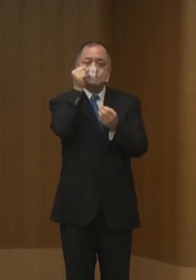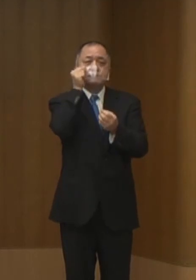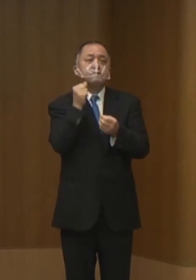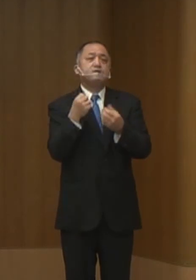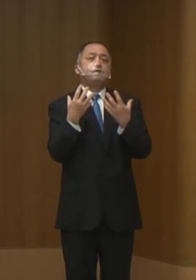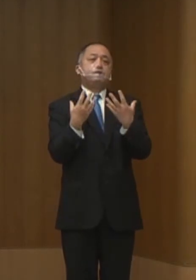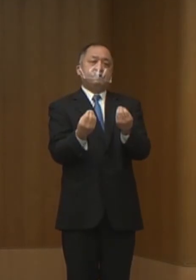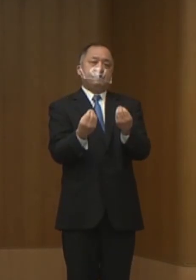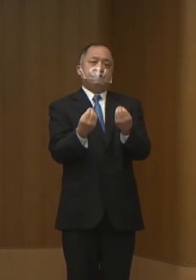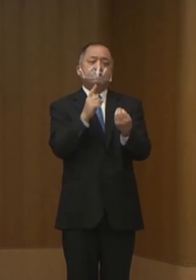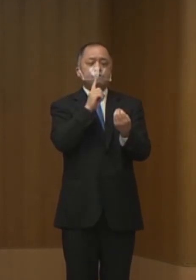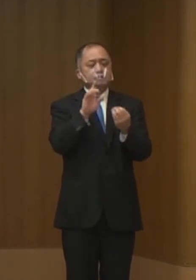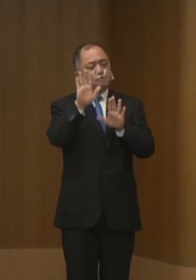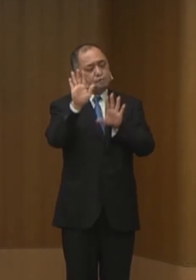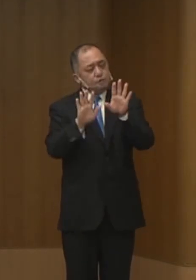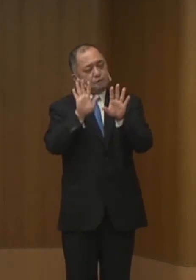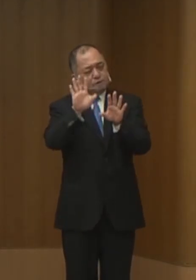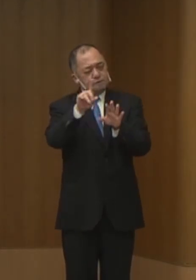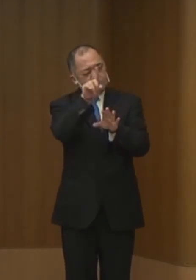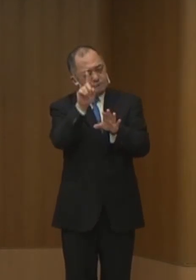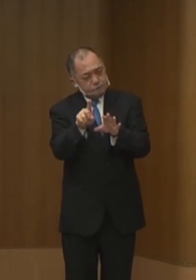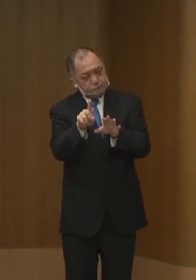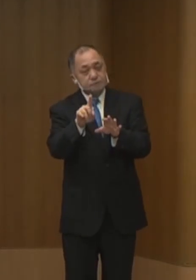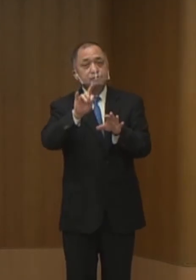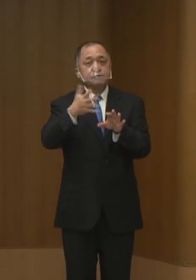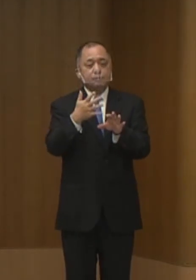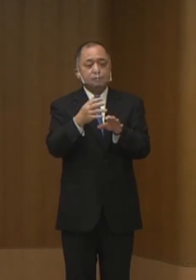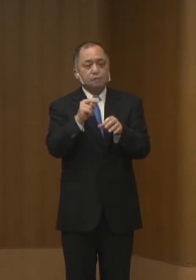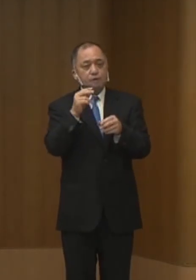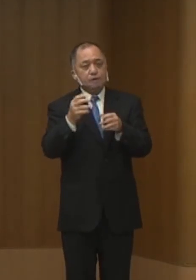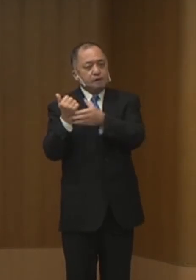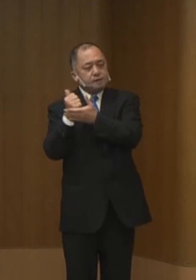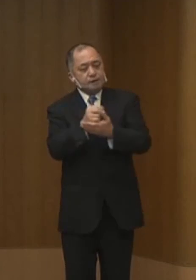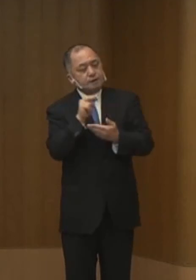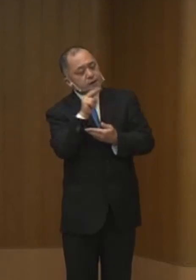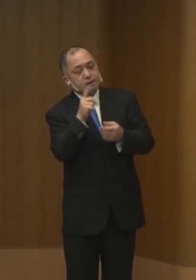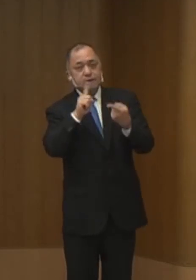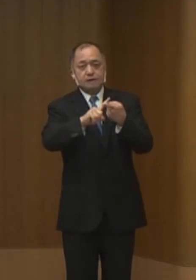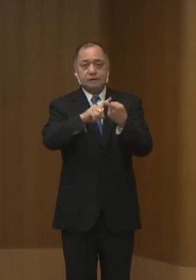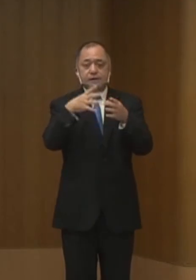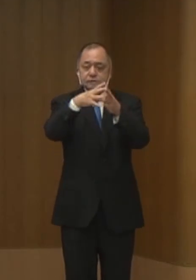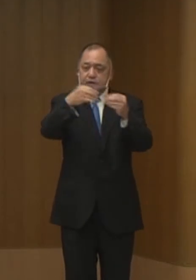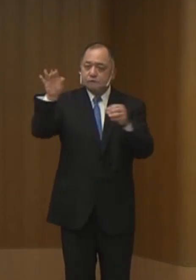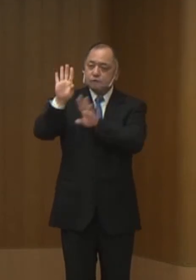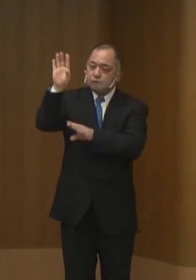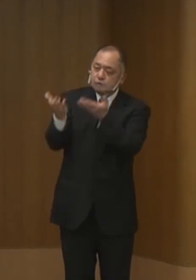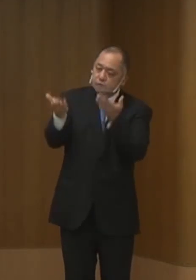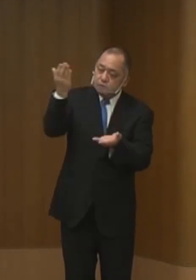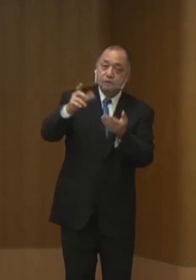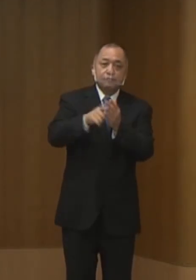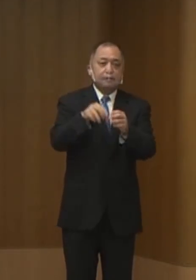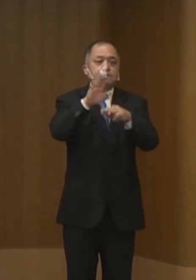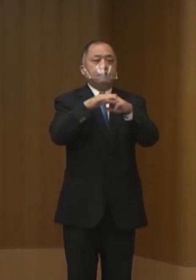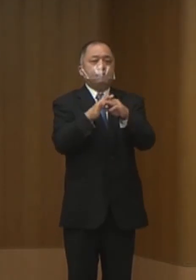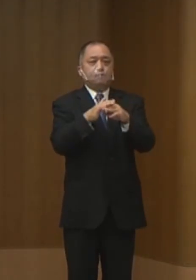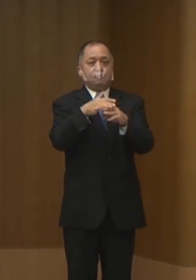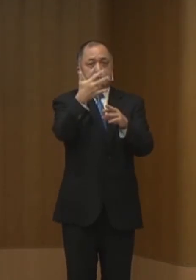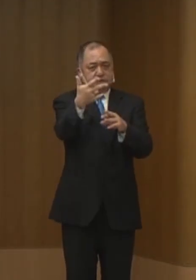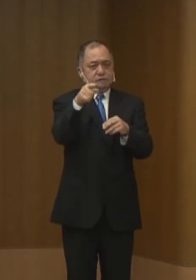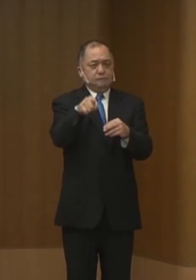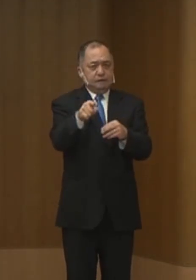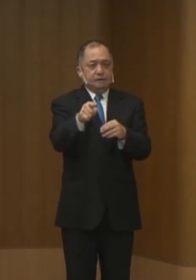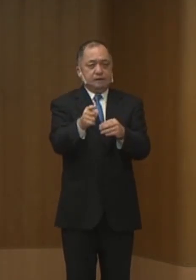ている状況があるかもしれませんけれども、客観的に全国の状況と比較したときに、札幌市は政令指定都市で一